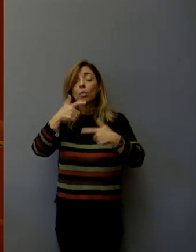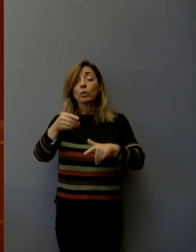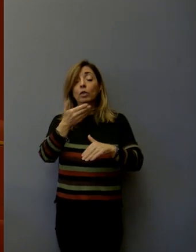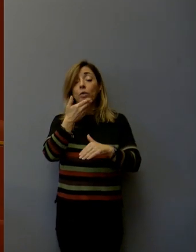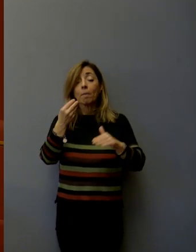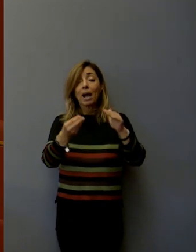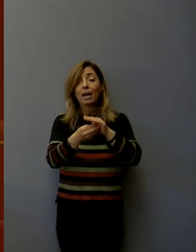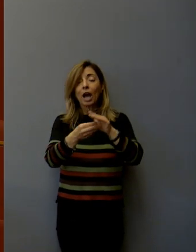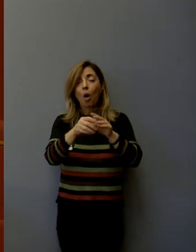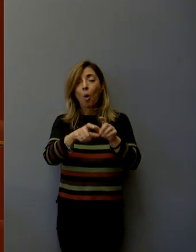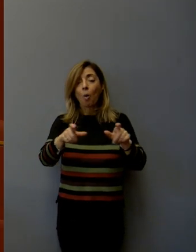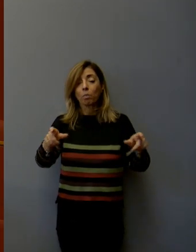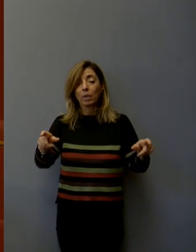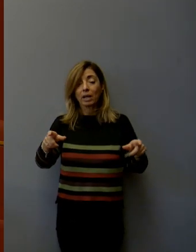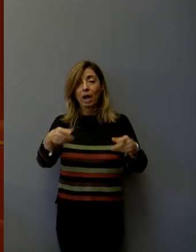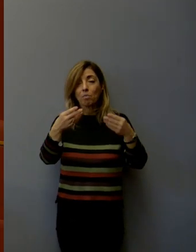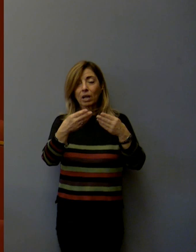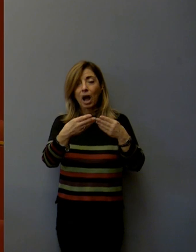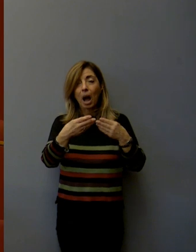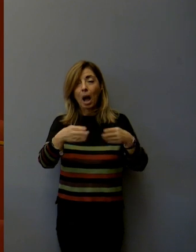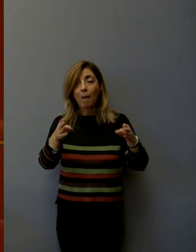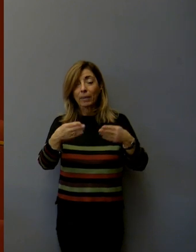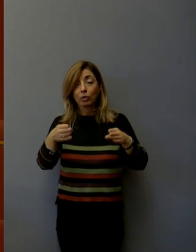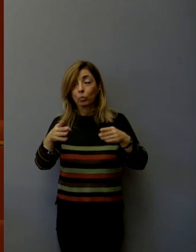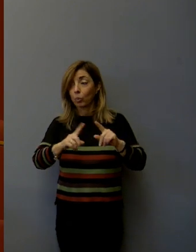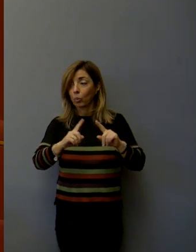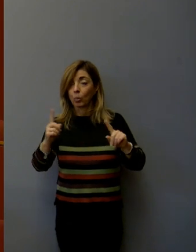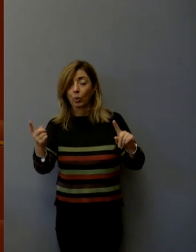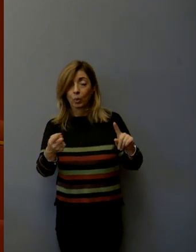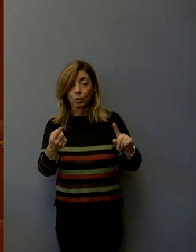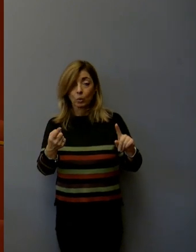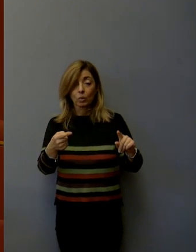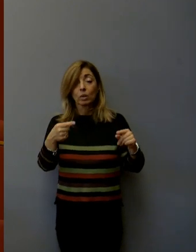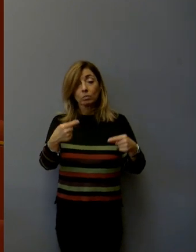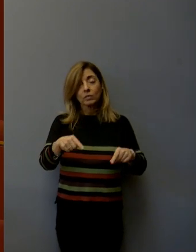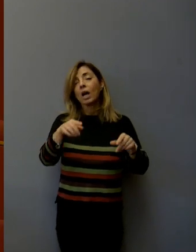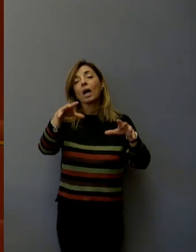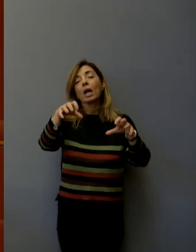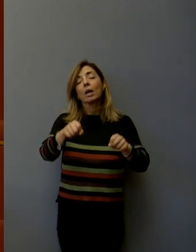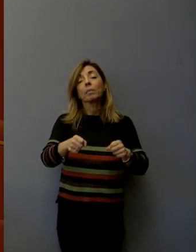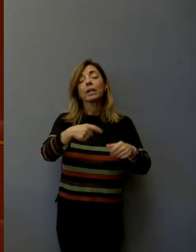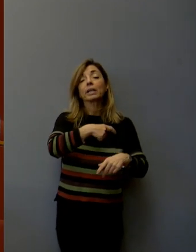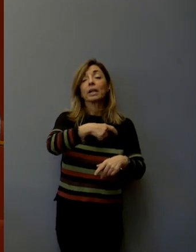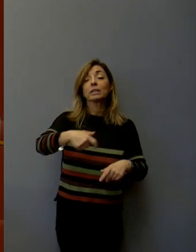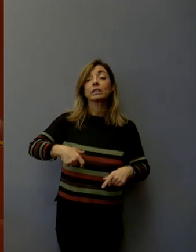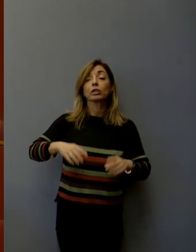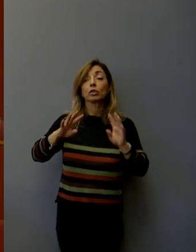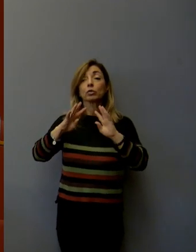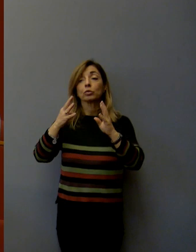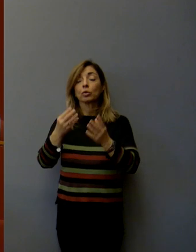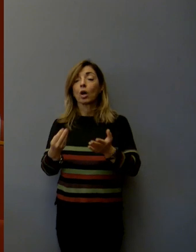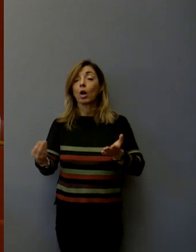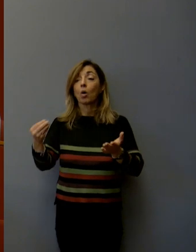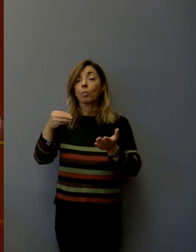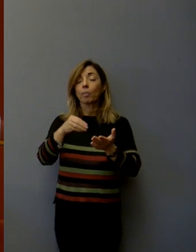sentire un'apertura simultanea con il disagio che ne consegue impegna il sindaco e la Giunta di implementare le risorse finanziarie